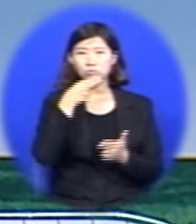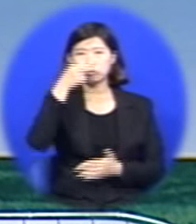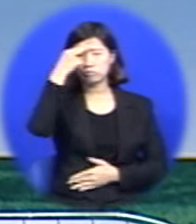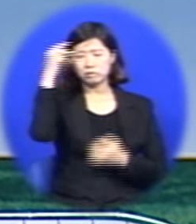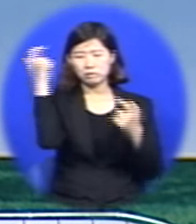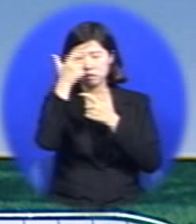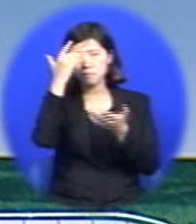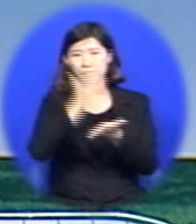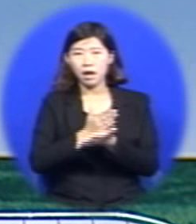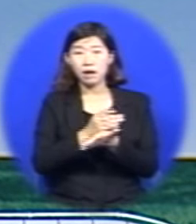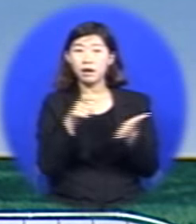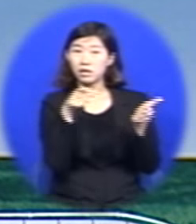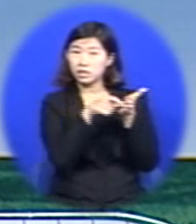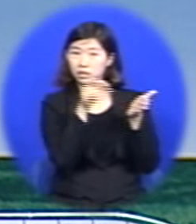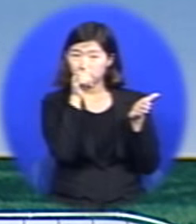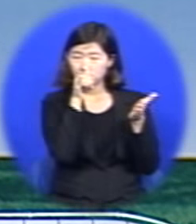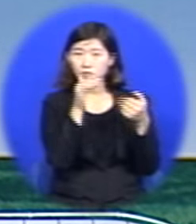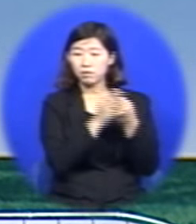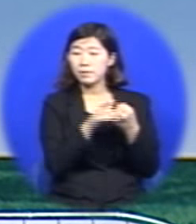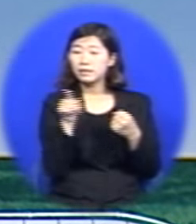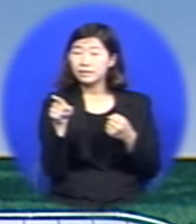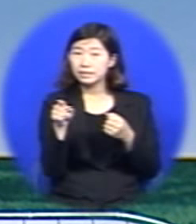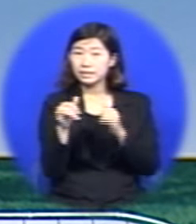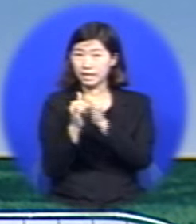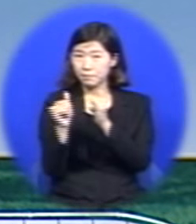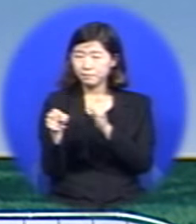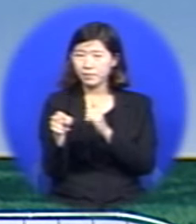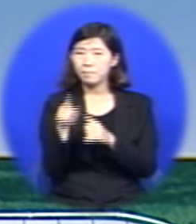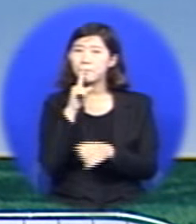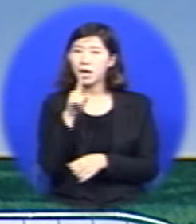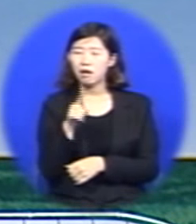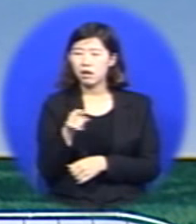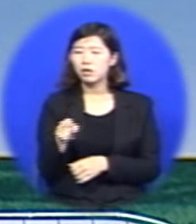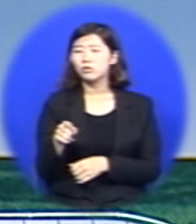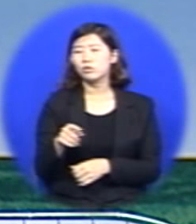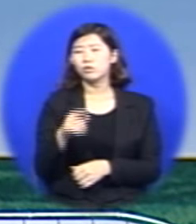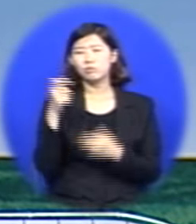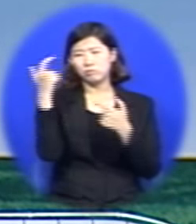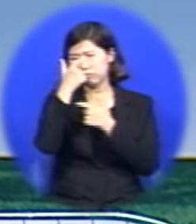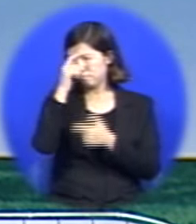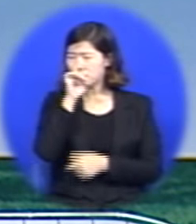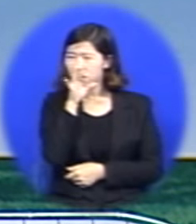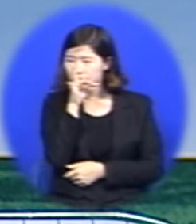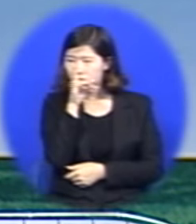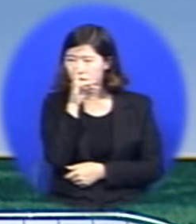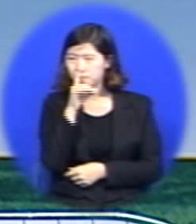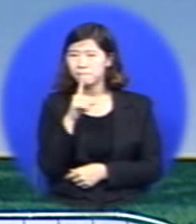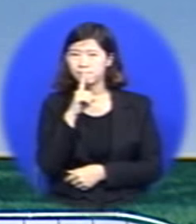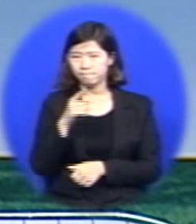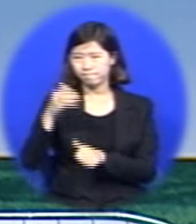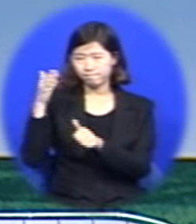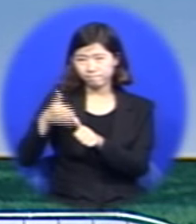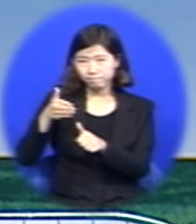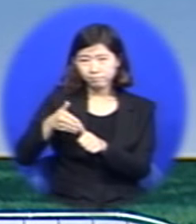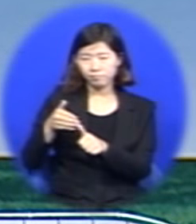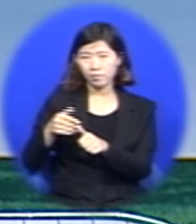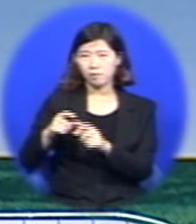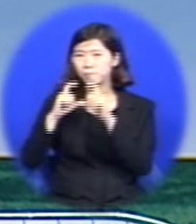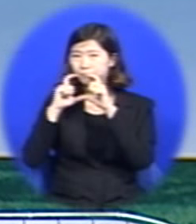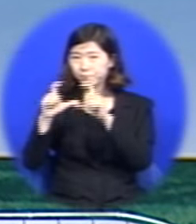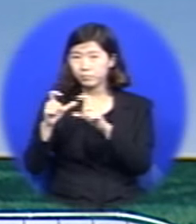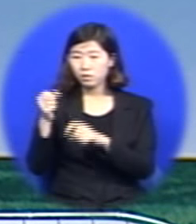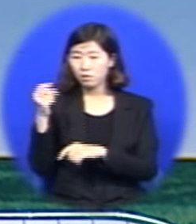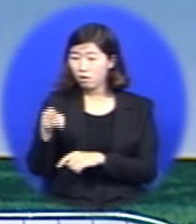그 사람에게 술 취하면 안 된다고 그 사람에게 권면하고 그것도 안 들으면 교회가